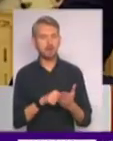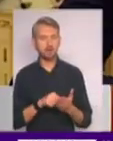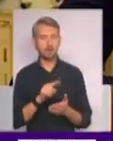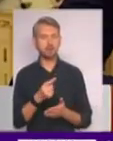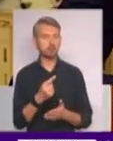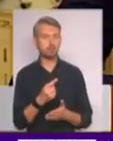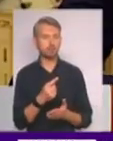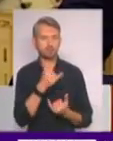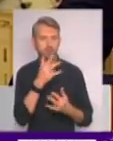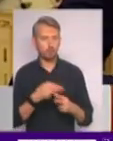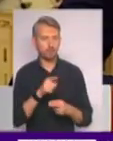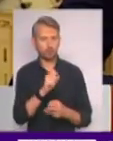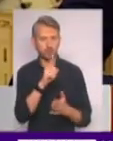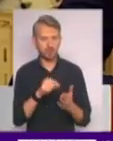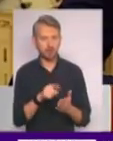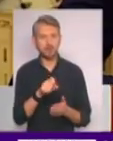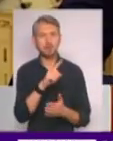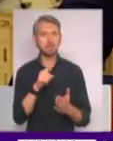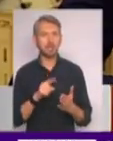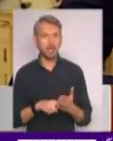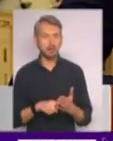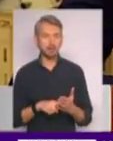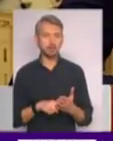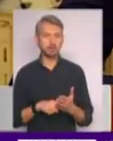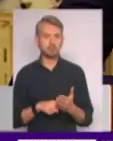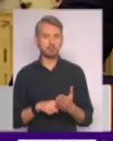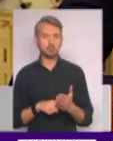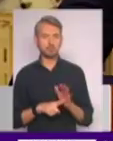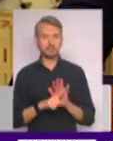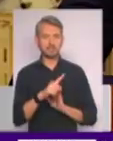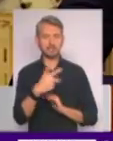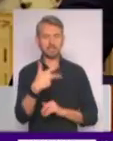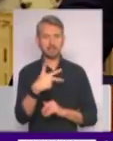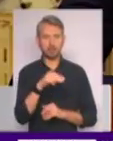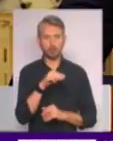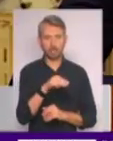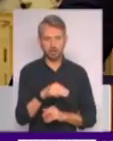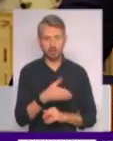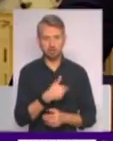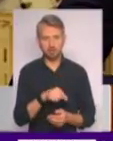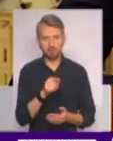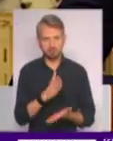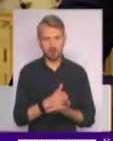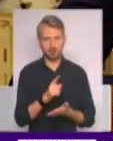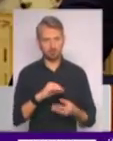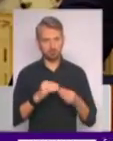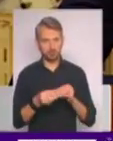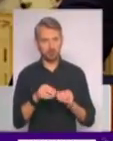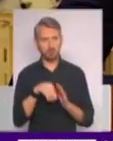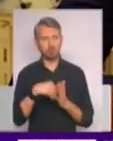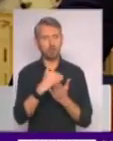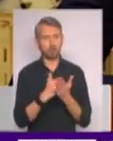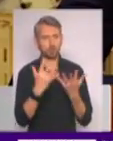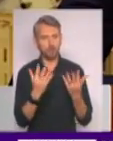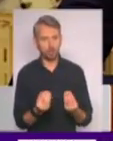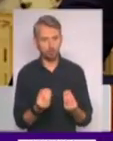не обійшлися, тому що це питання, в принципі, з 30 травня ми його маємо в порядку денному.